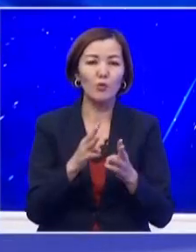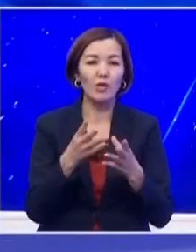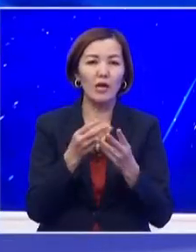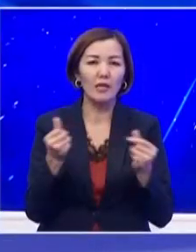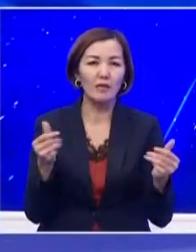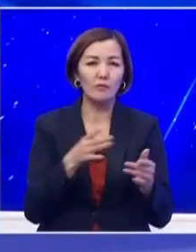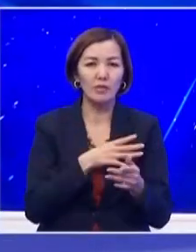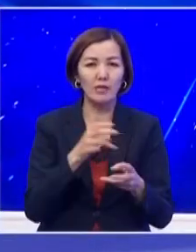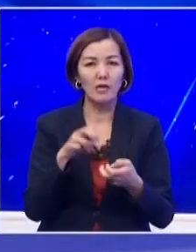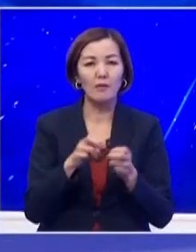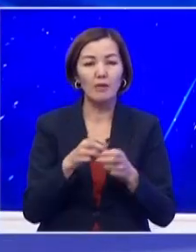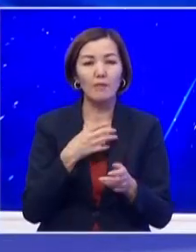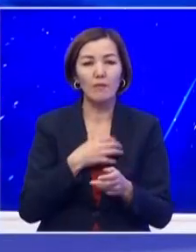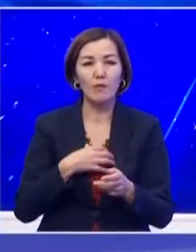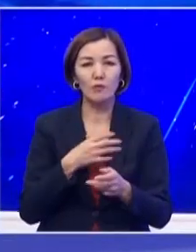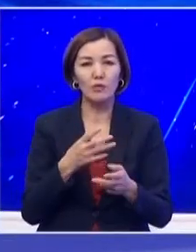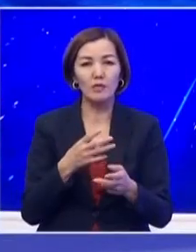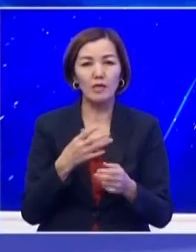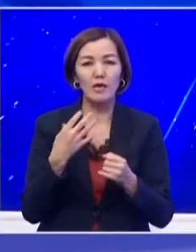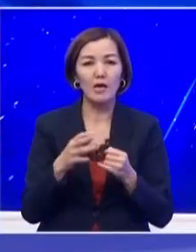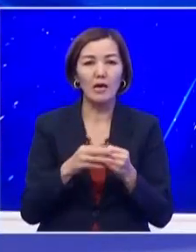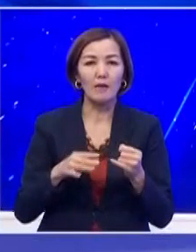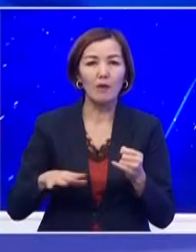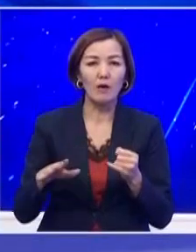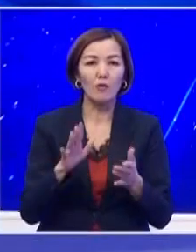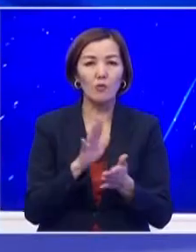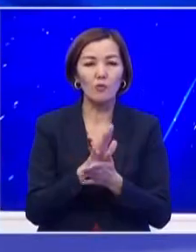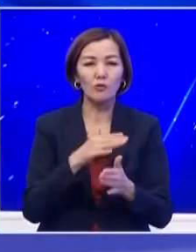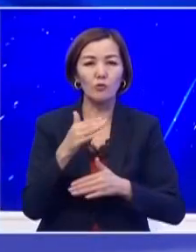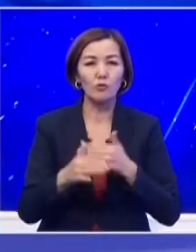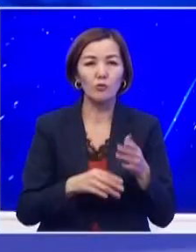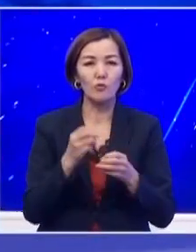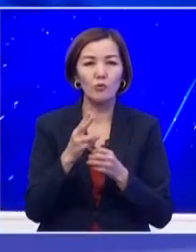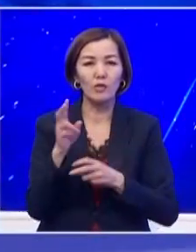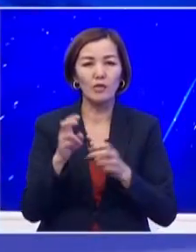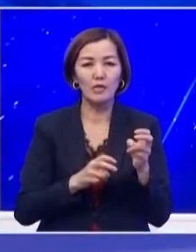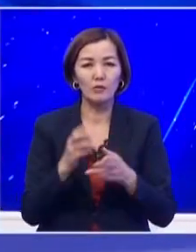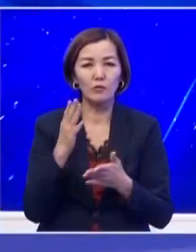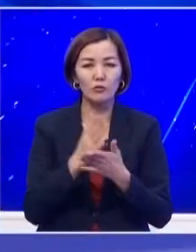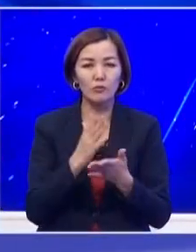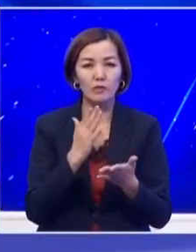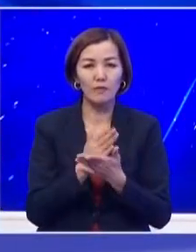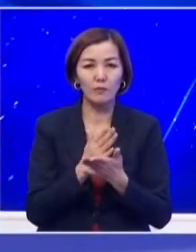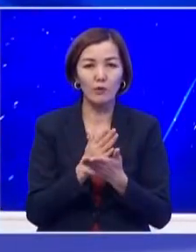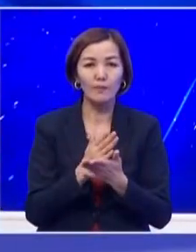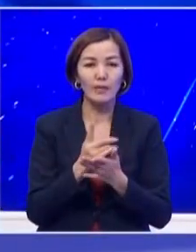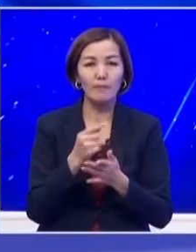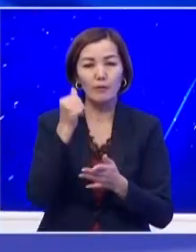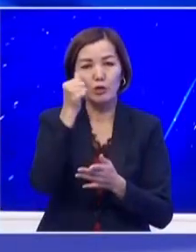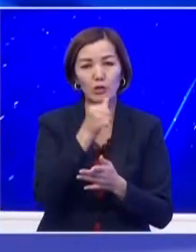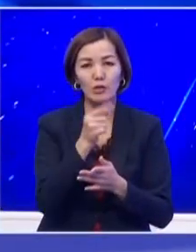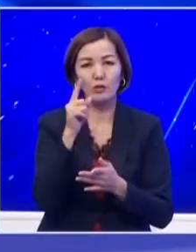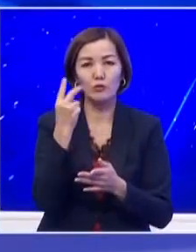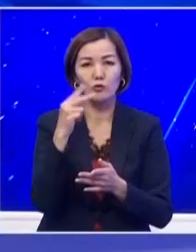жатыр. Проблема өзекті. Өйткені аймақ аумағында қоқысты өңдеу үшін 12 кәсіпорын жұмыс істеп тұр. Олардың жылдық